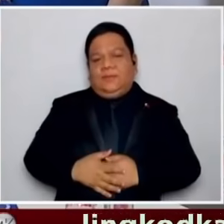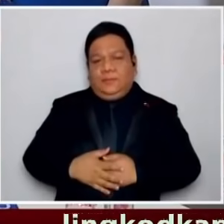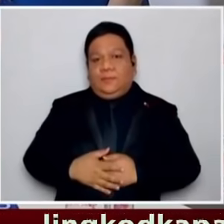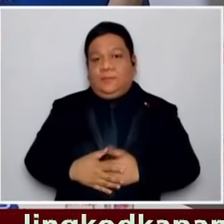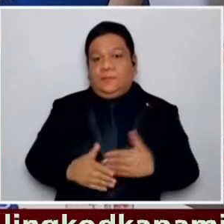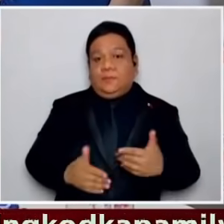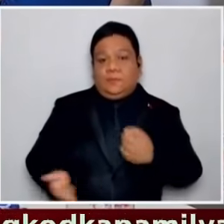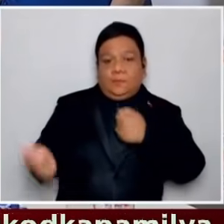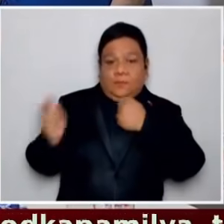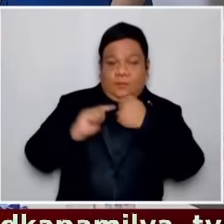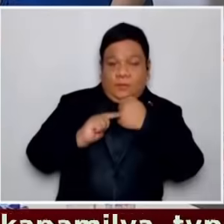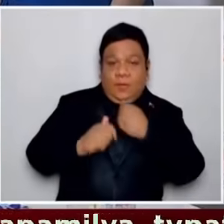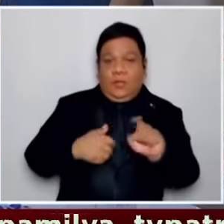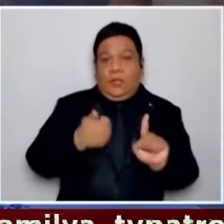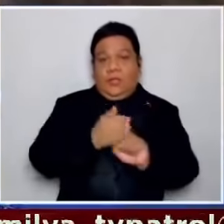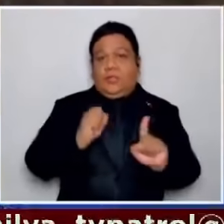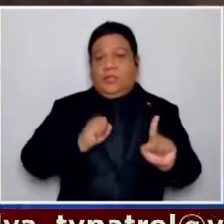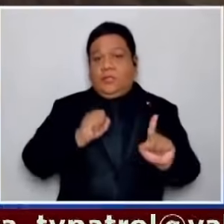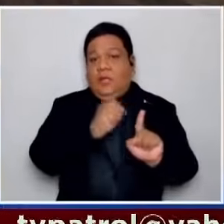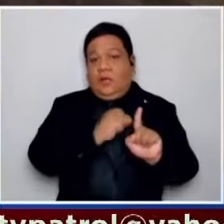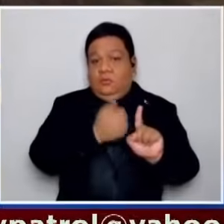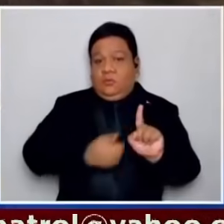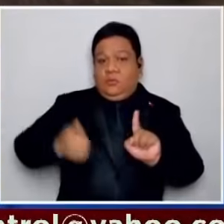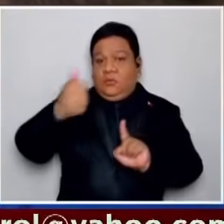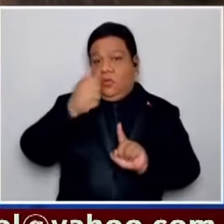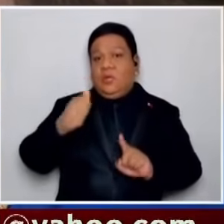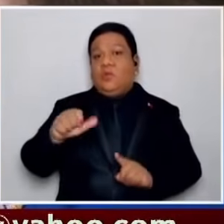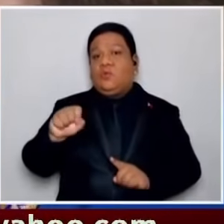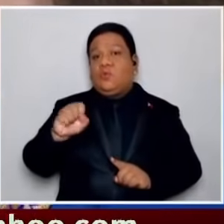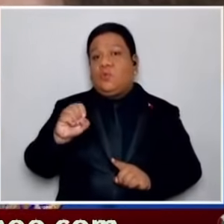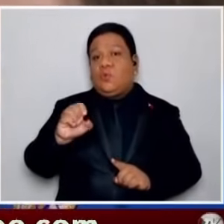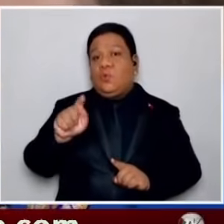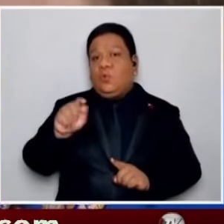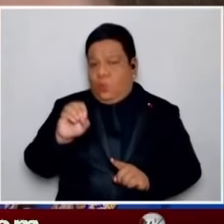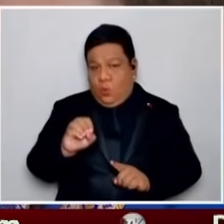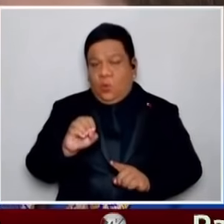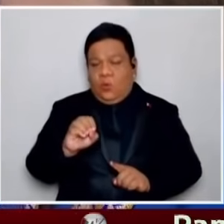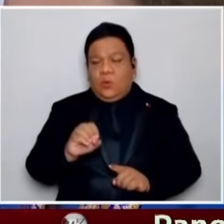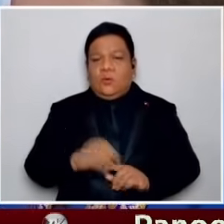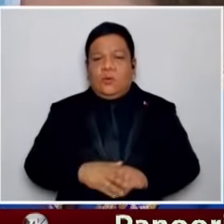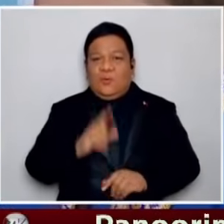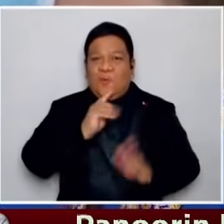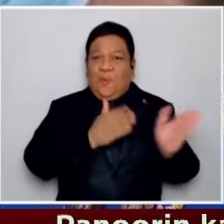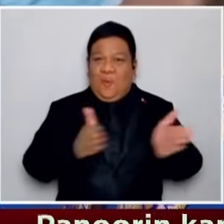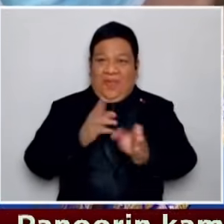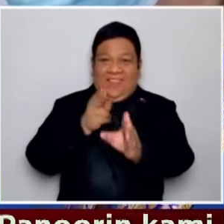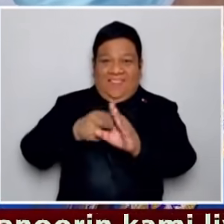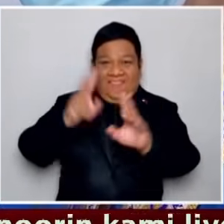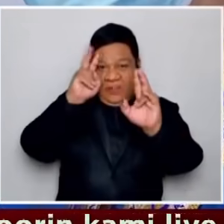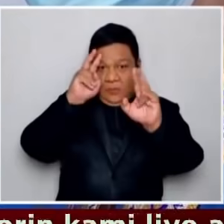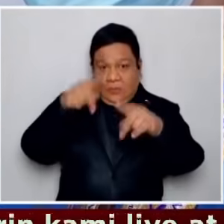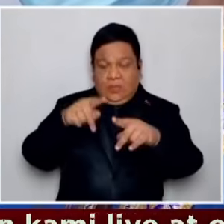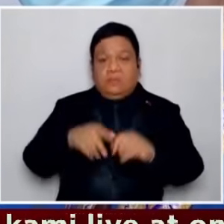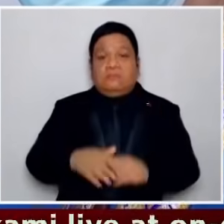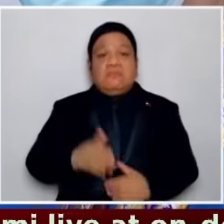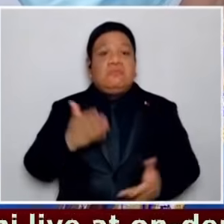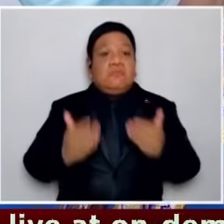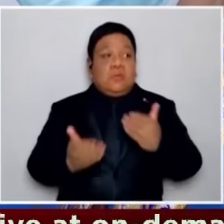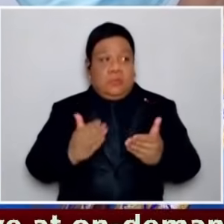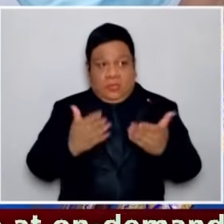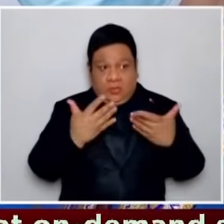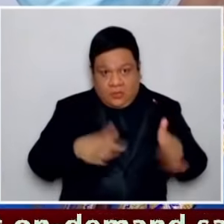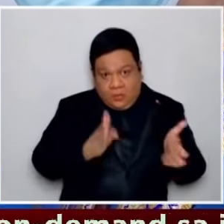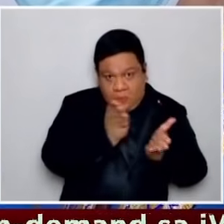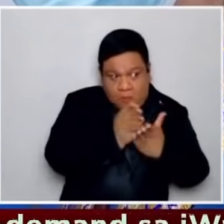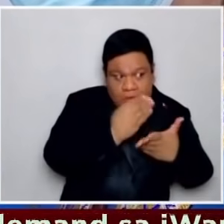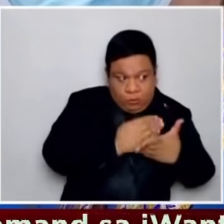at Senate President Tito Soto naman, sinabing matapos ang budget deliberation, posibleng maisalang na sa diskusyon sa Senado ang